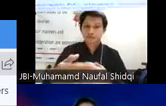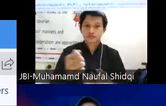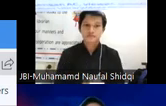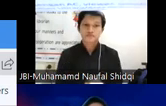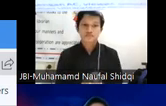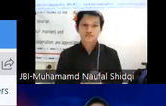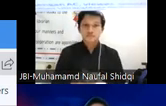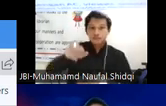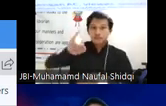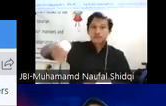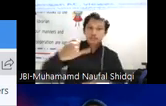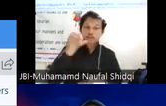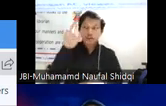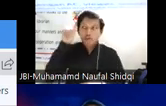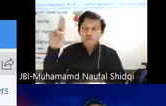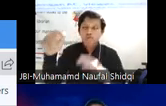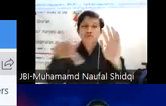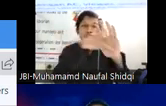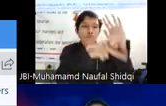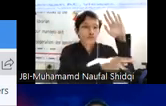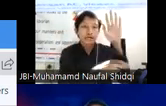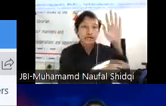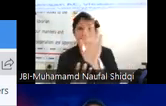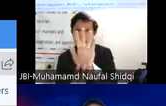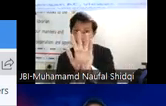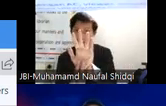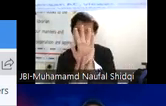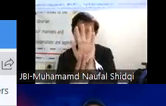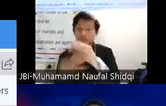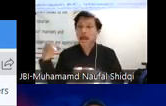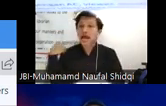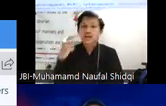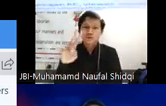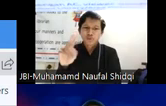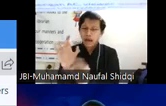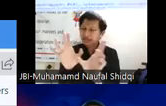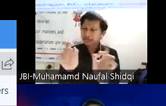jadi untuk mendeley itu sekarang ada dua jenis yang pertama mendeley